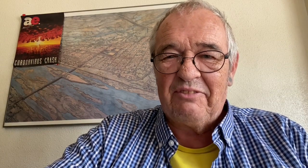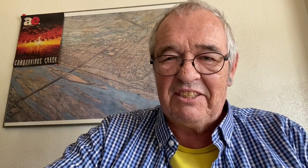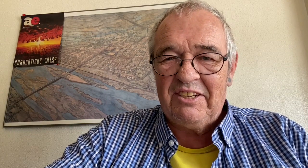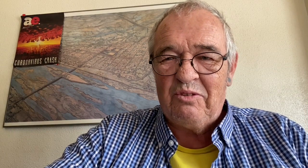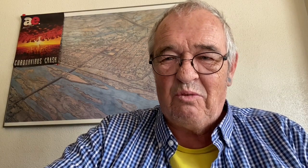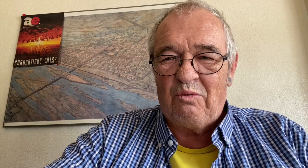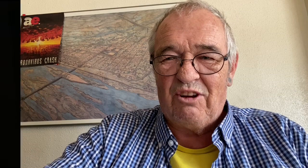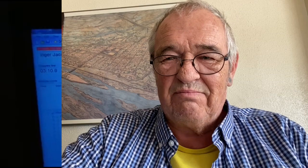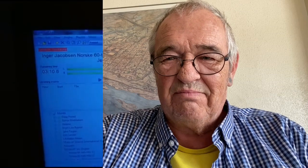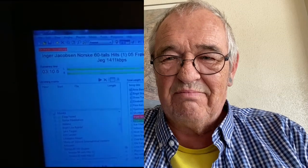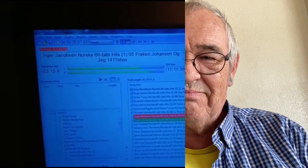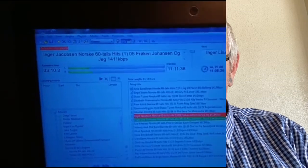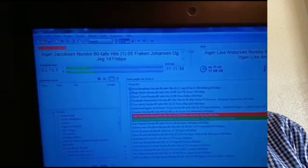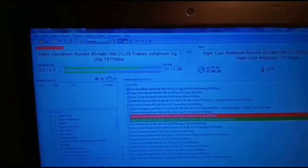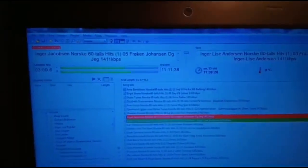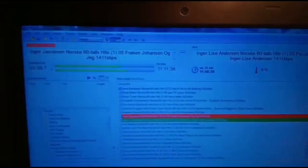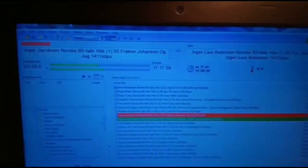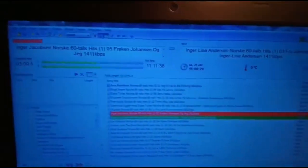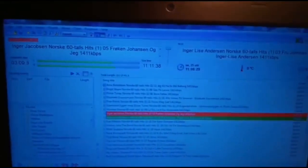Så vær så god, Ove.